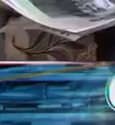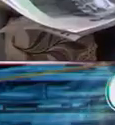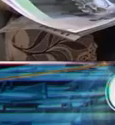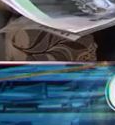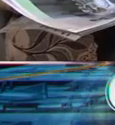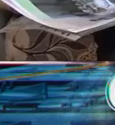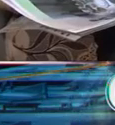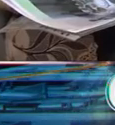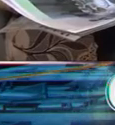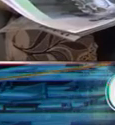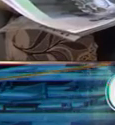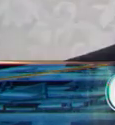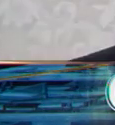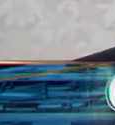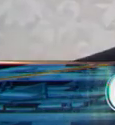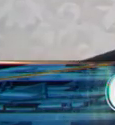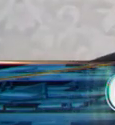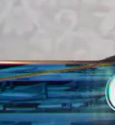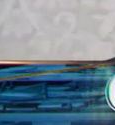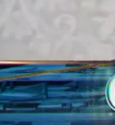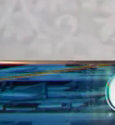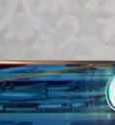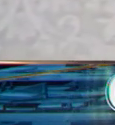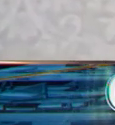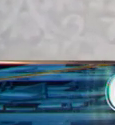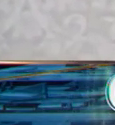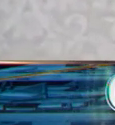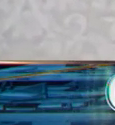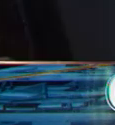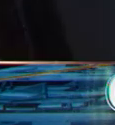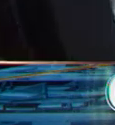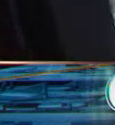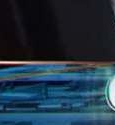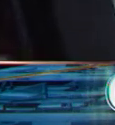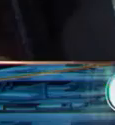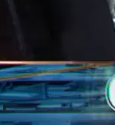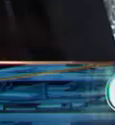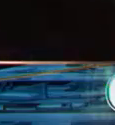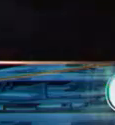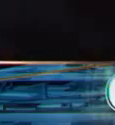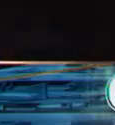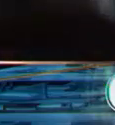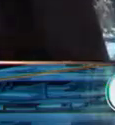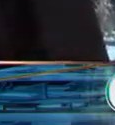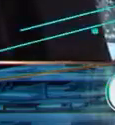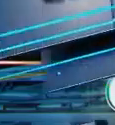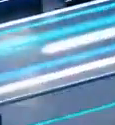Было бы счастье. Трагедия в родном селе Кызлагаш обездолила, но воссоединила нашу семью, вспоминает Зайцевы.